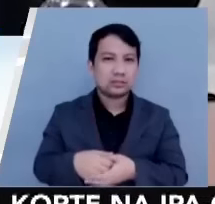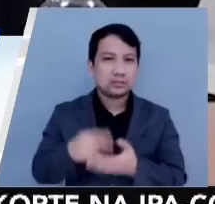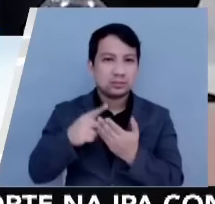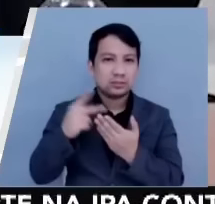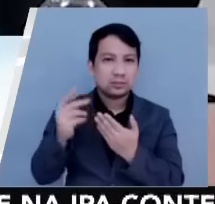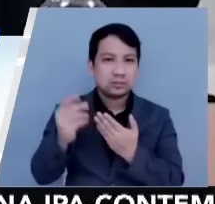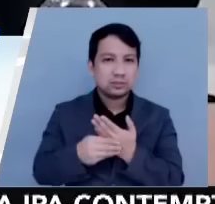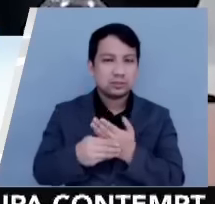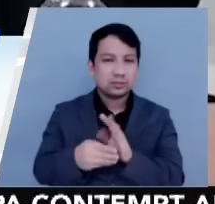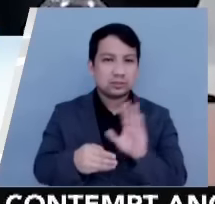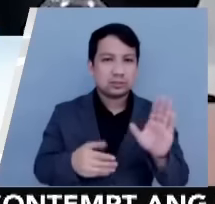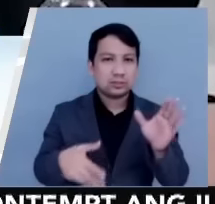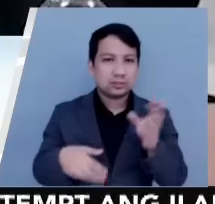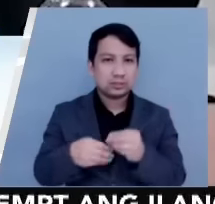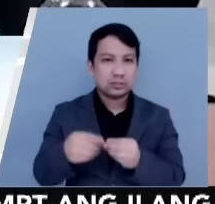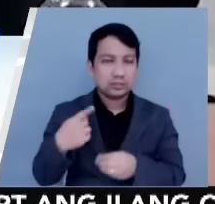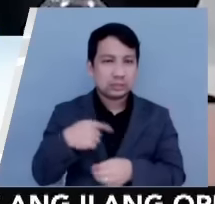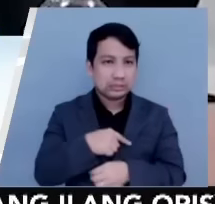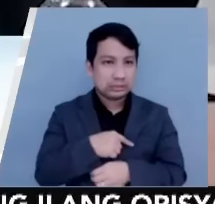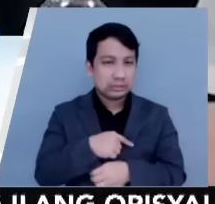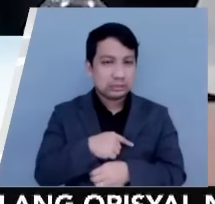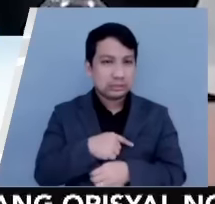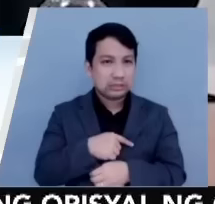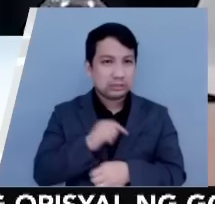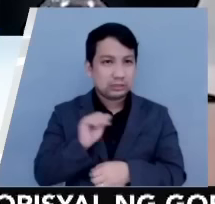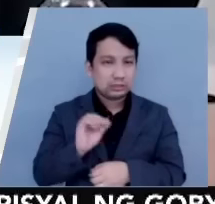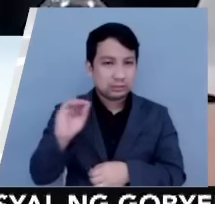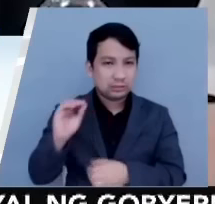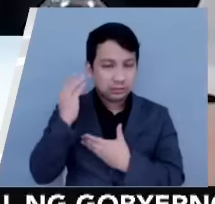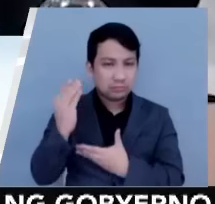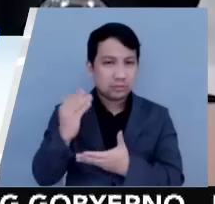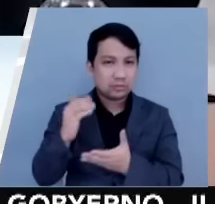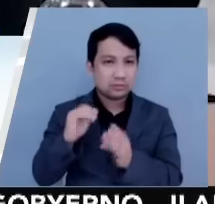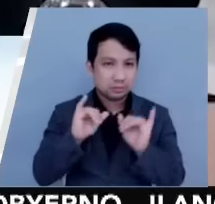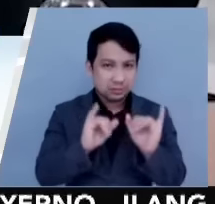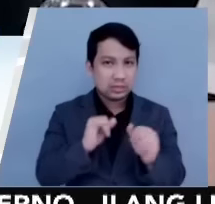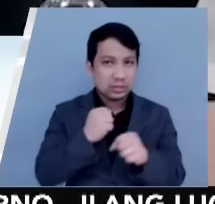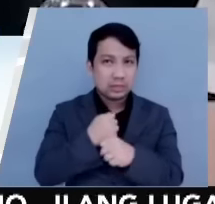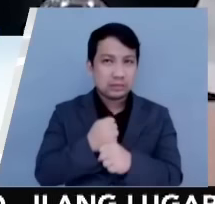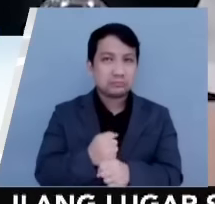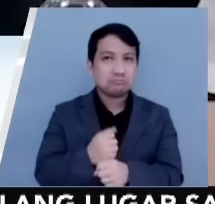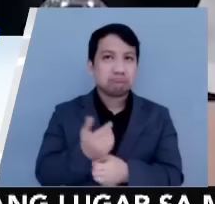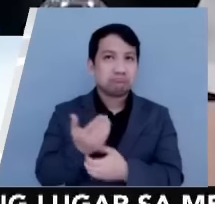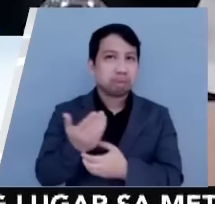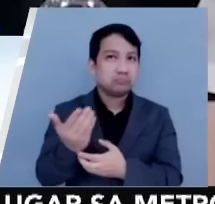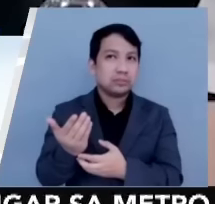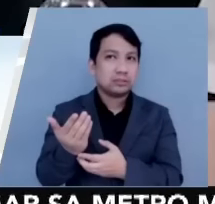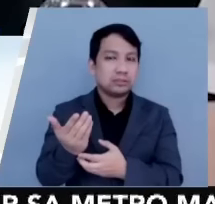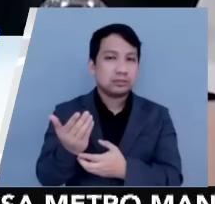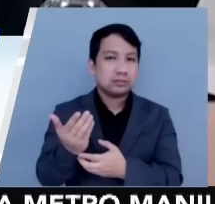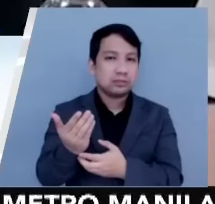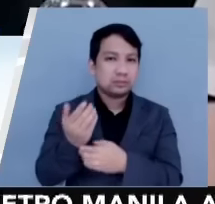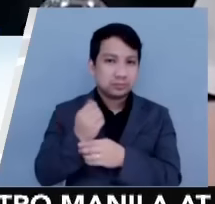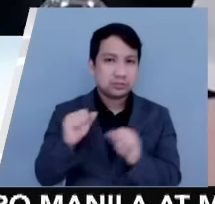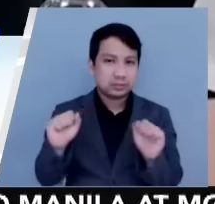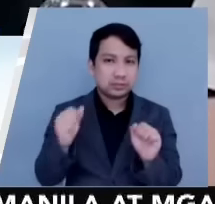But at the moment po, nandun po yon, and we have to maintain and make it safe po sa ating